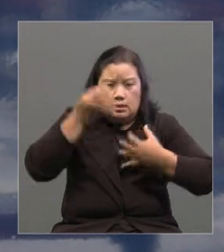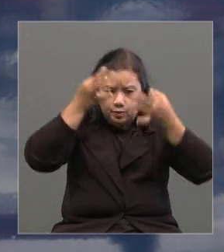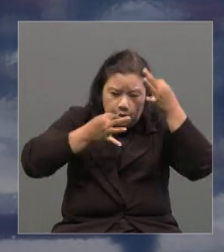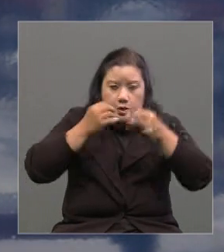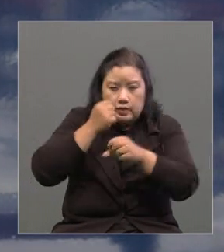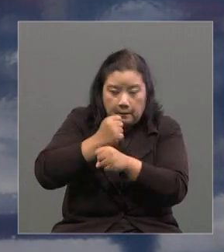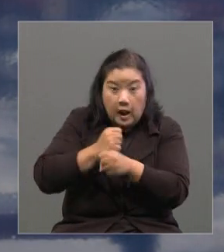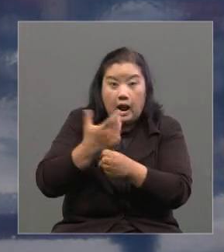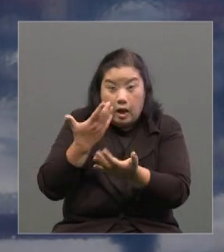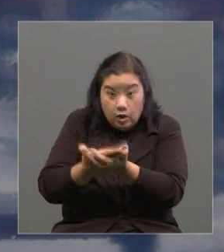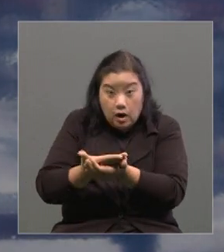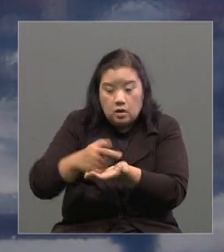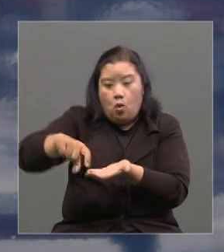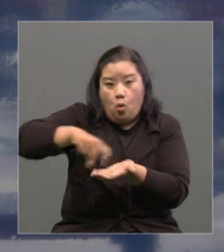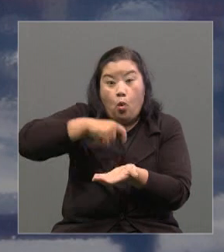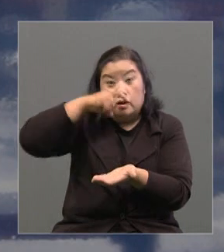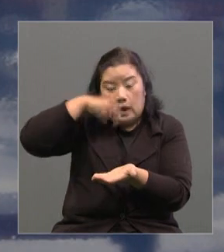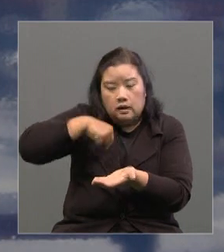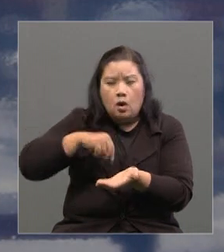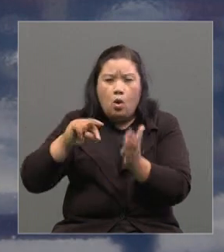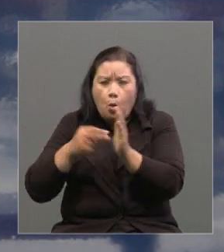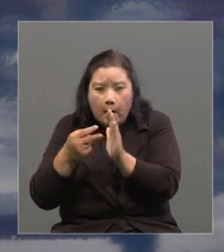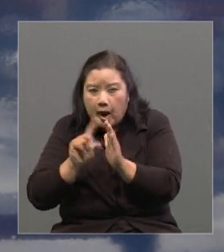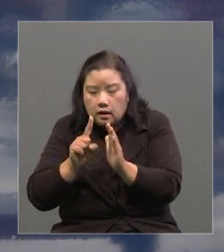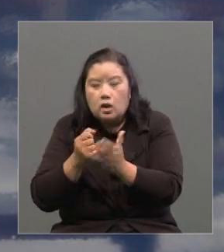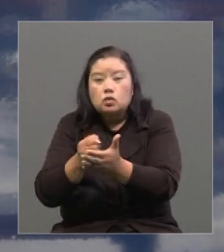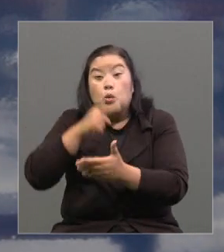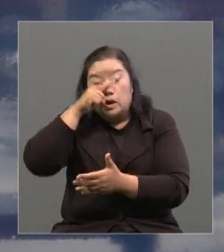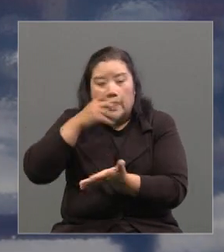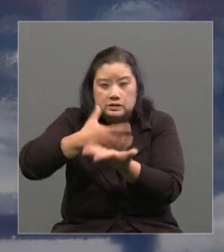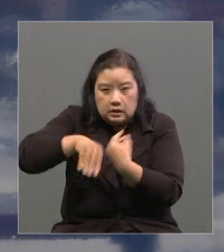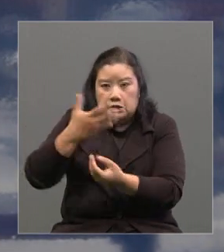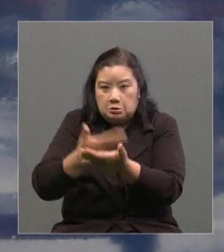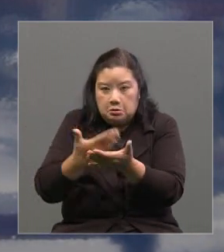เปรียบเสมือนว่าเขาคือเครื่องพิมพ์แบงค์ให้กับประเทศไ